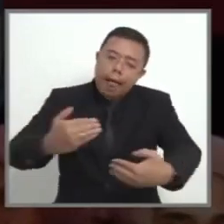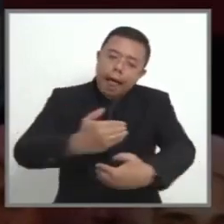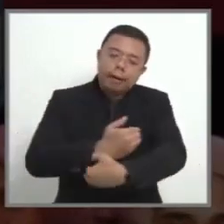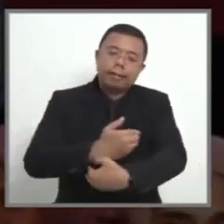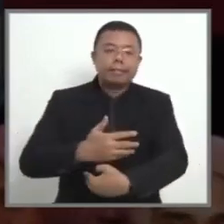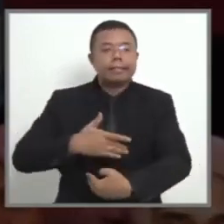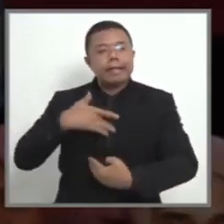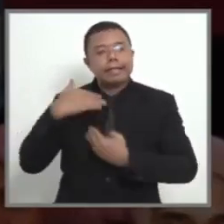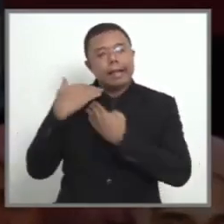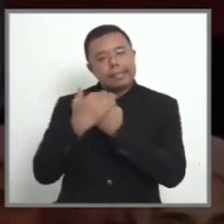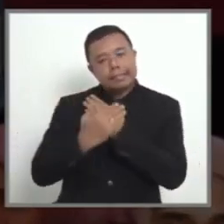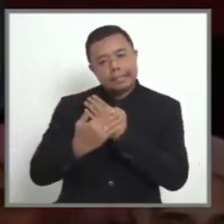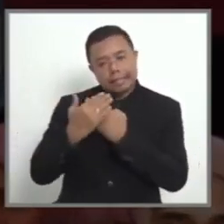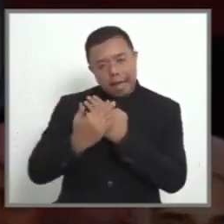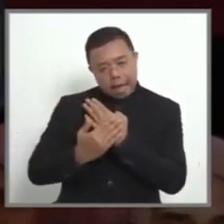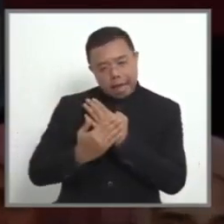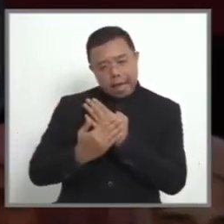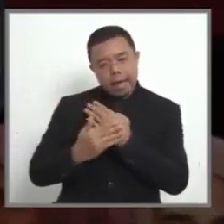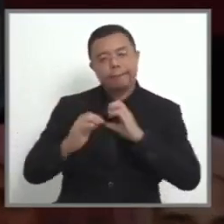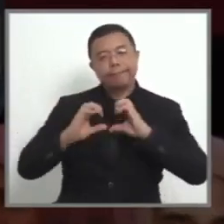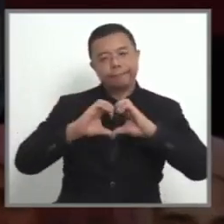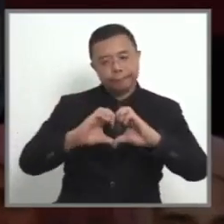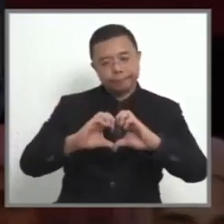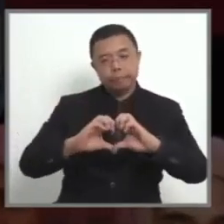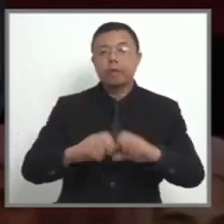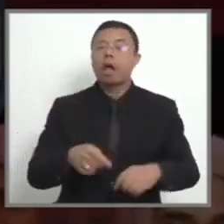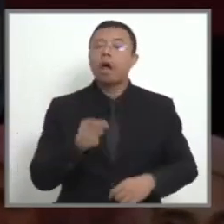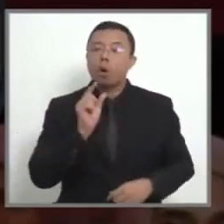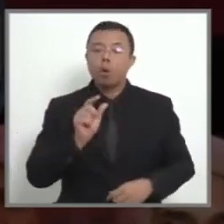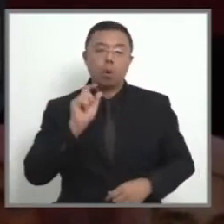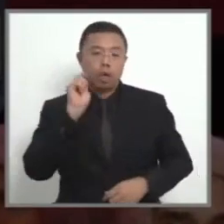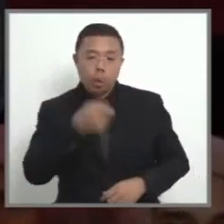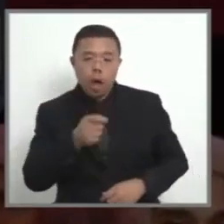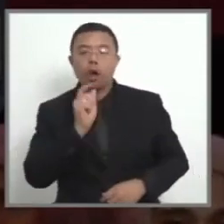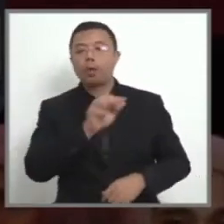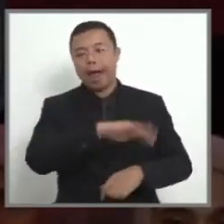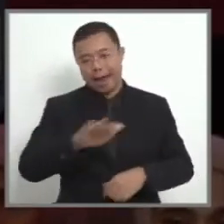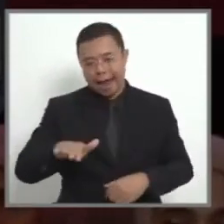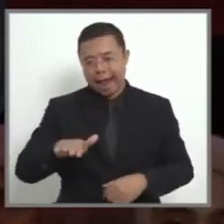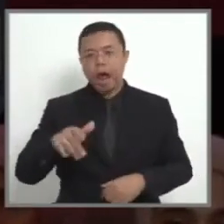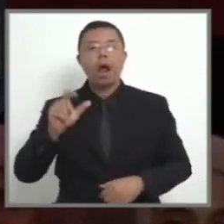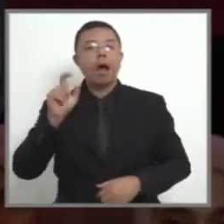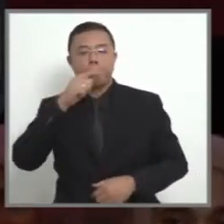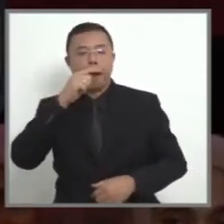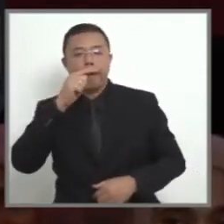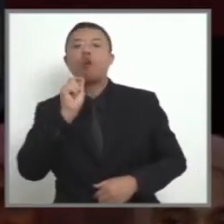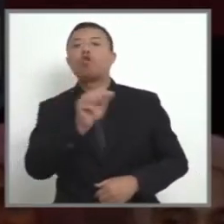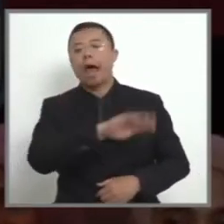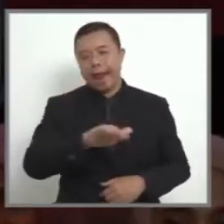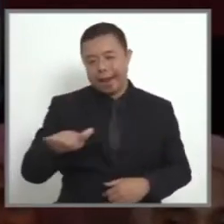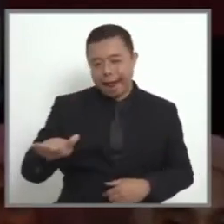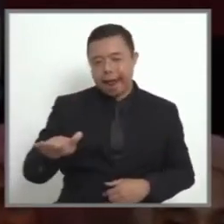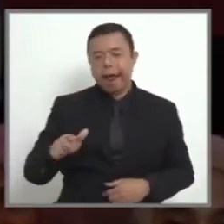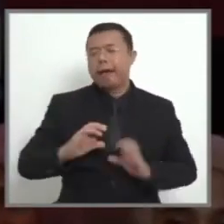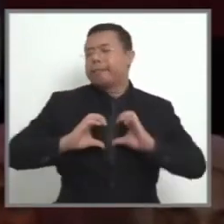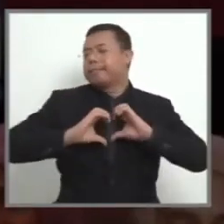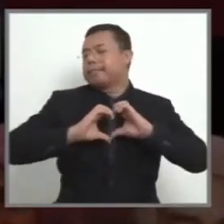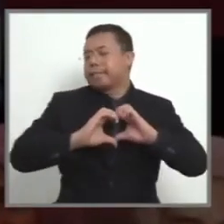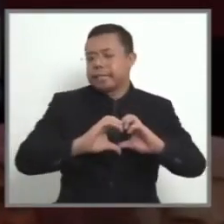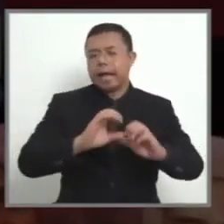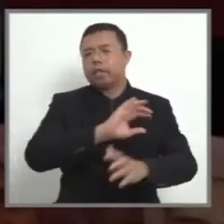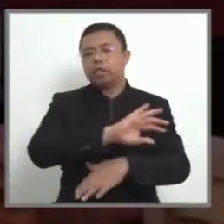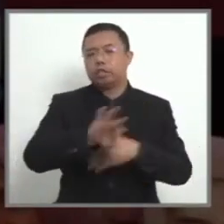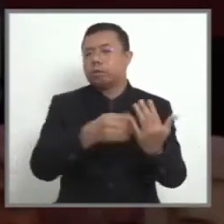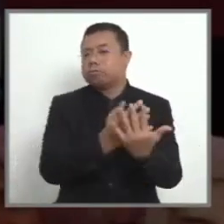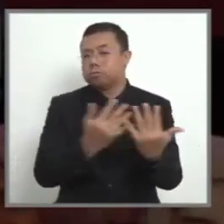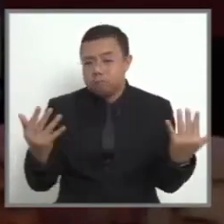perasaan cinta sebagai orang tua bagi anak-anaknya sebagai Abah bagi anak-anaknya semua yang mencintai semua dengan